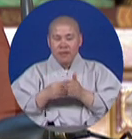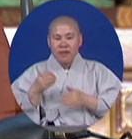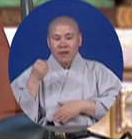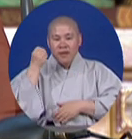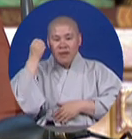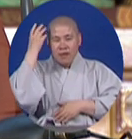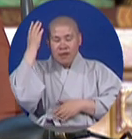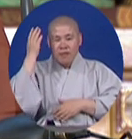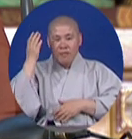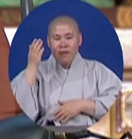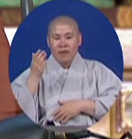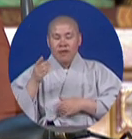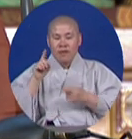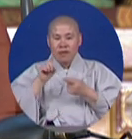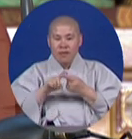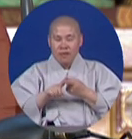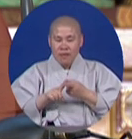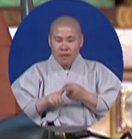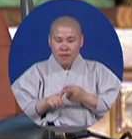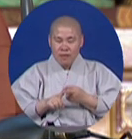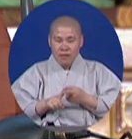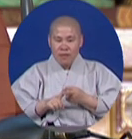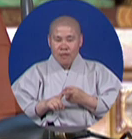모든 거 보는 게 전부 자기 눈 보는 거예요.